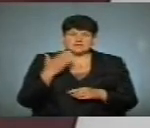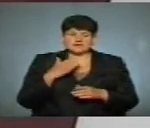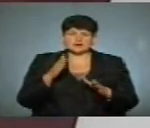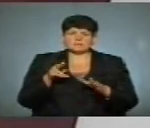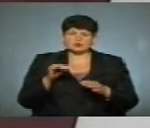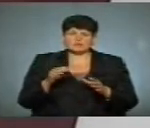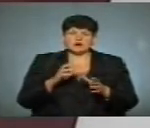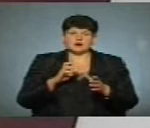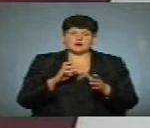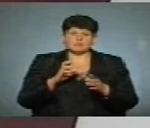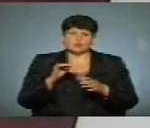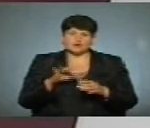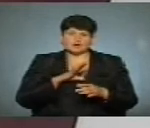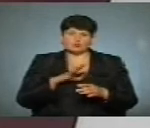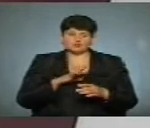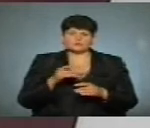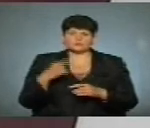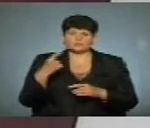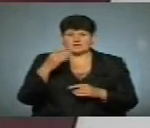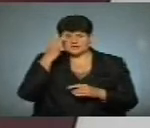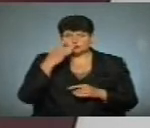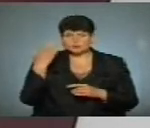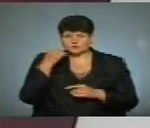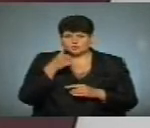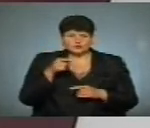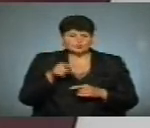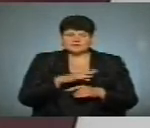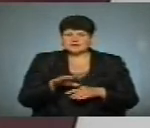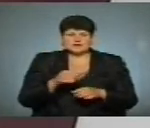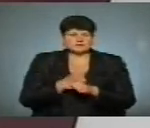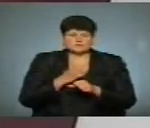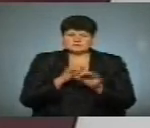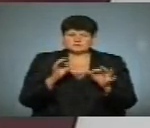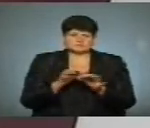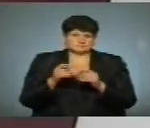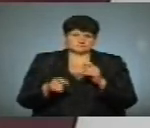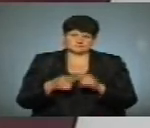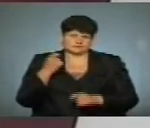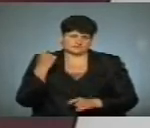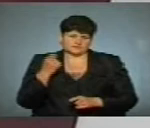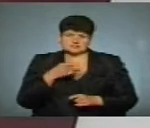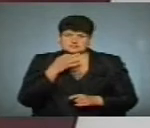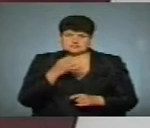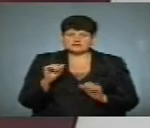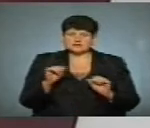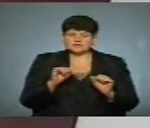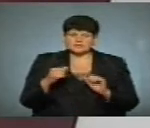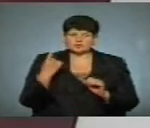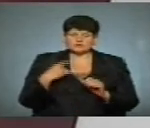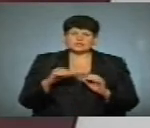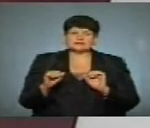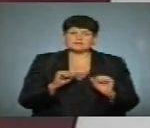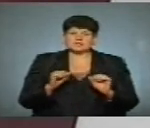на Тернопільщині була влітку минулого року. Тоді вона не завдала збитків аграріям області, розповів керівник обласного